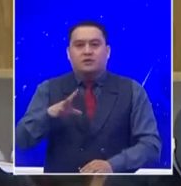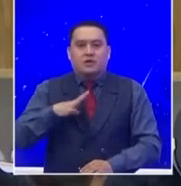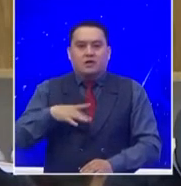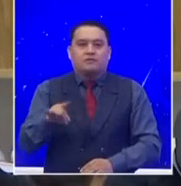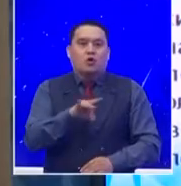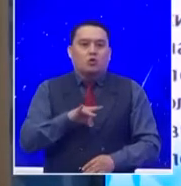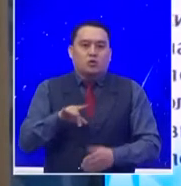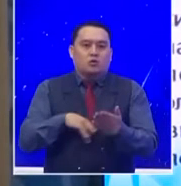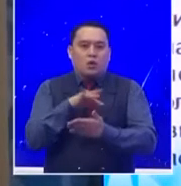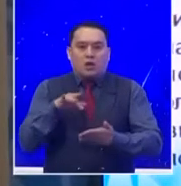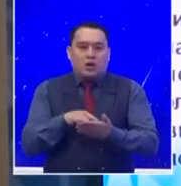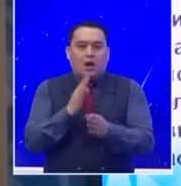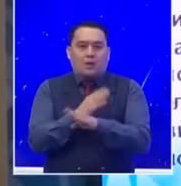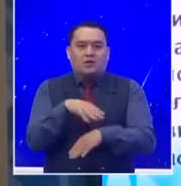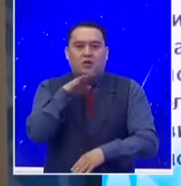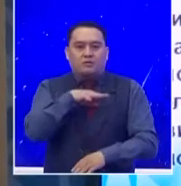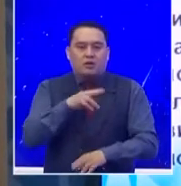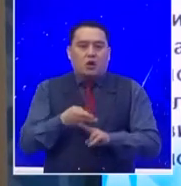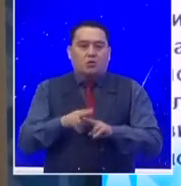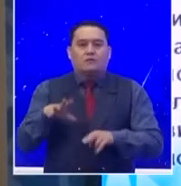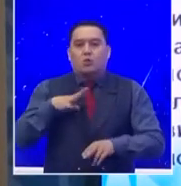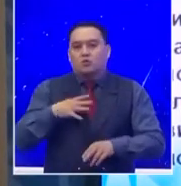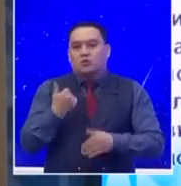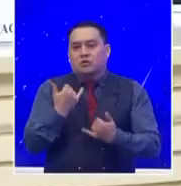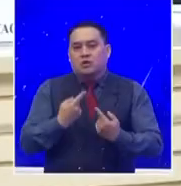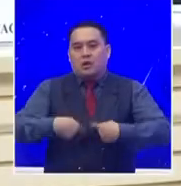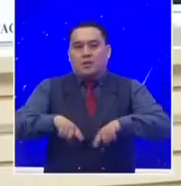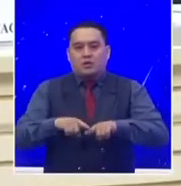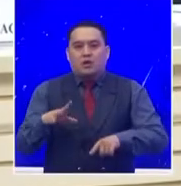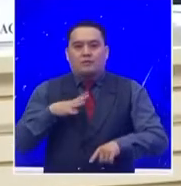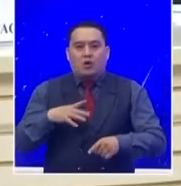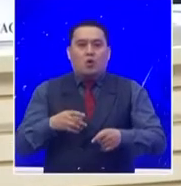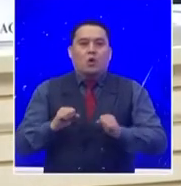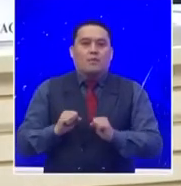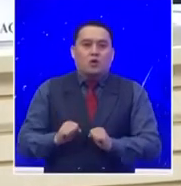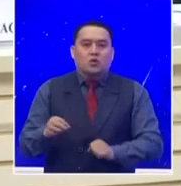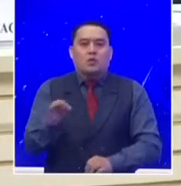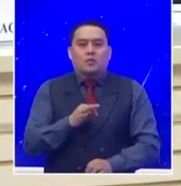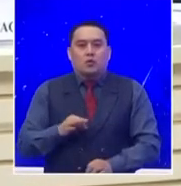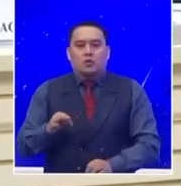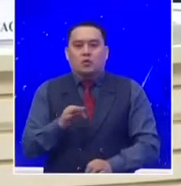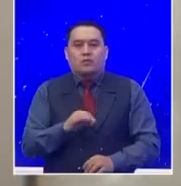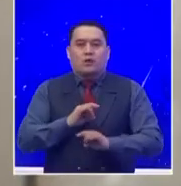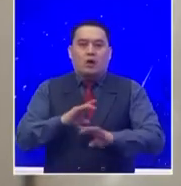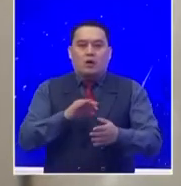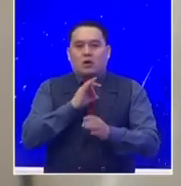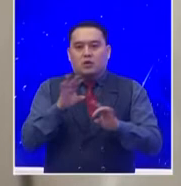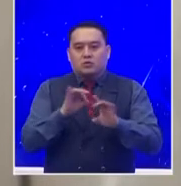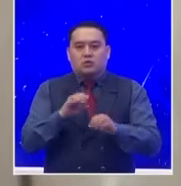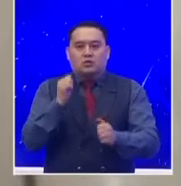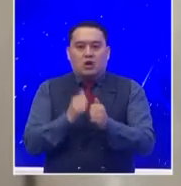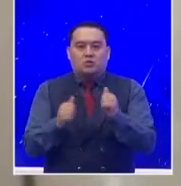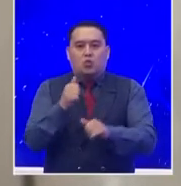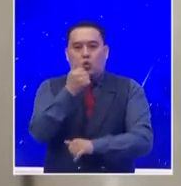Памфиловского районов и городов Талдыкурган, Капшыгай, Талгар. Начальник департамента по делам обороны Алматинской области Талгат Даулетханов отметил